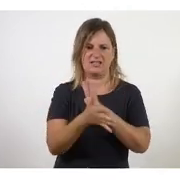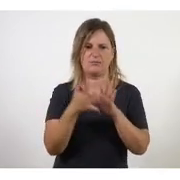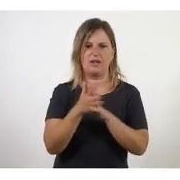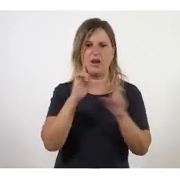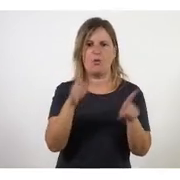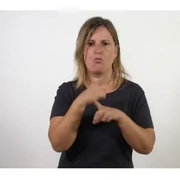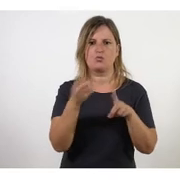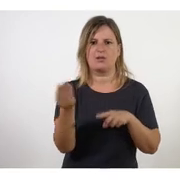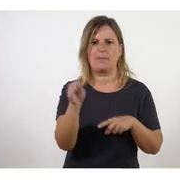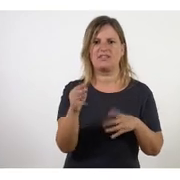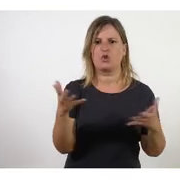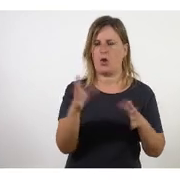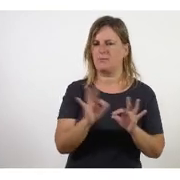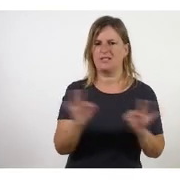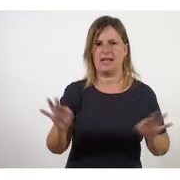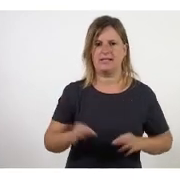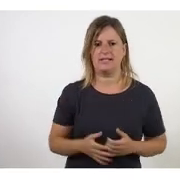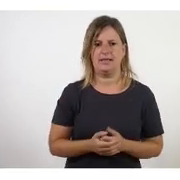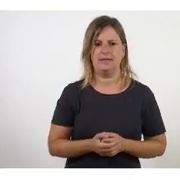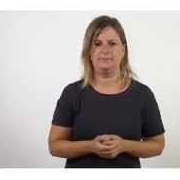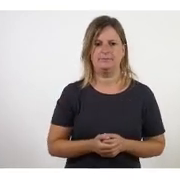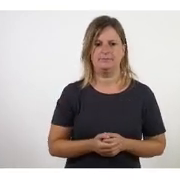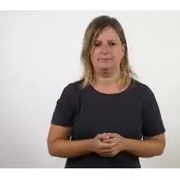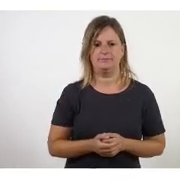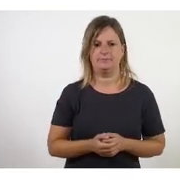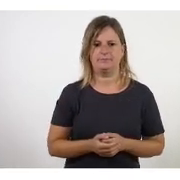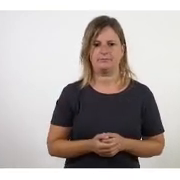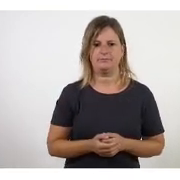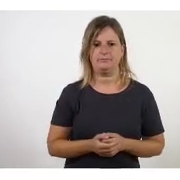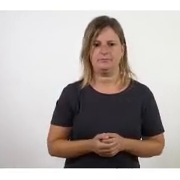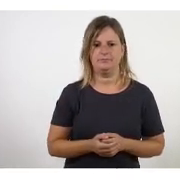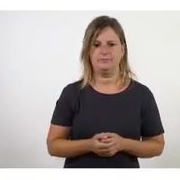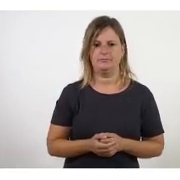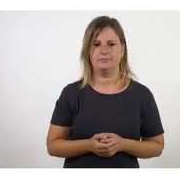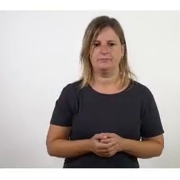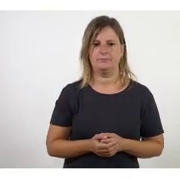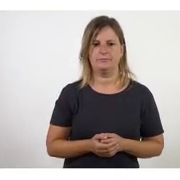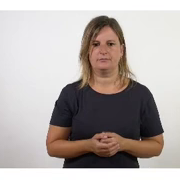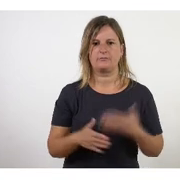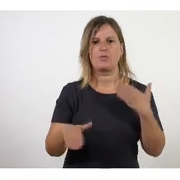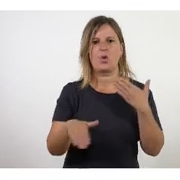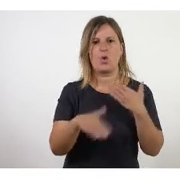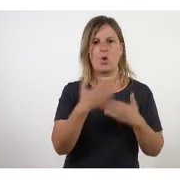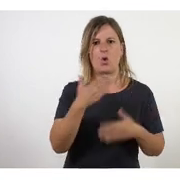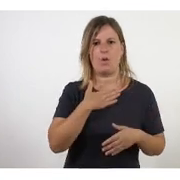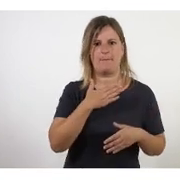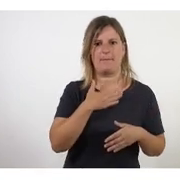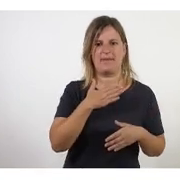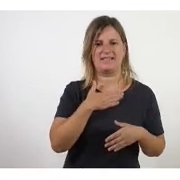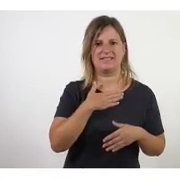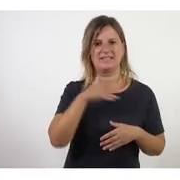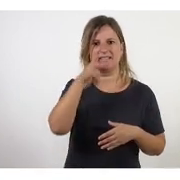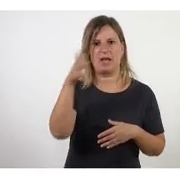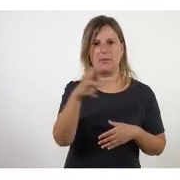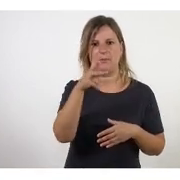música, que és molt, molt senzill. Vale? És simplement, ens col·locarem al principi del nostre clip, ja vulguem que estigui la música, i